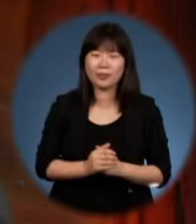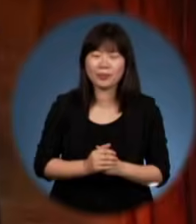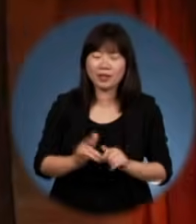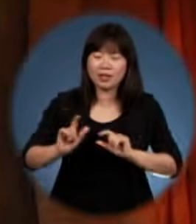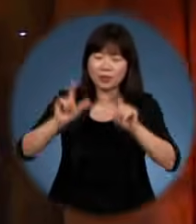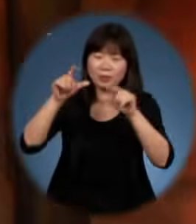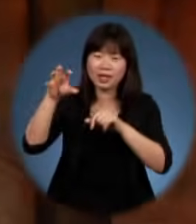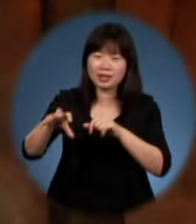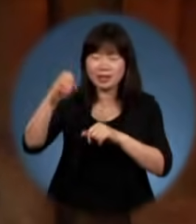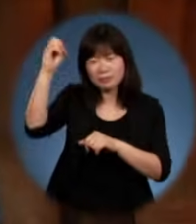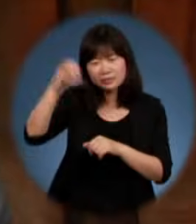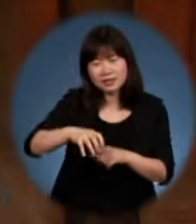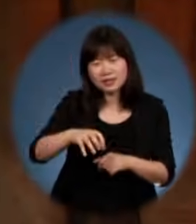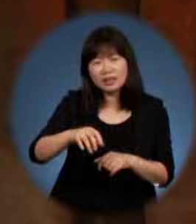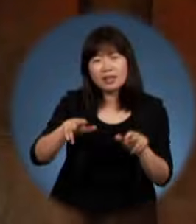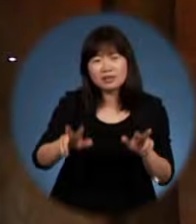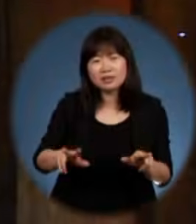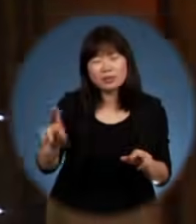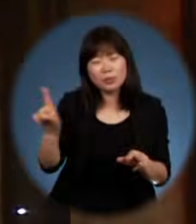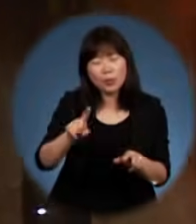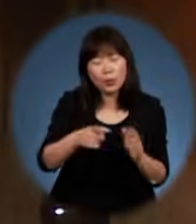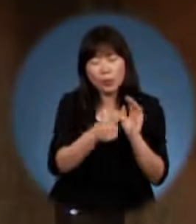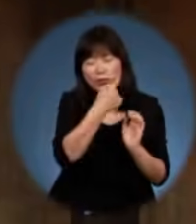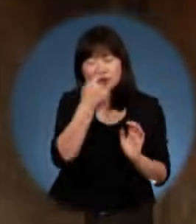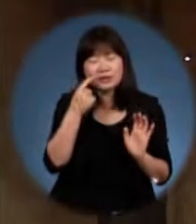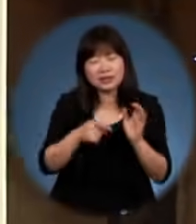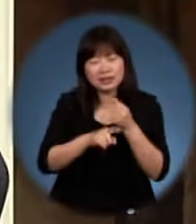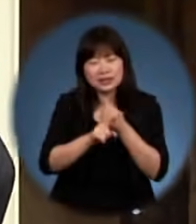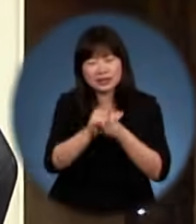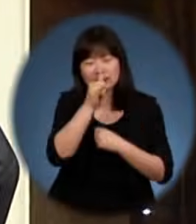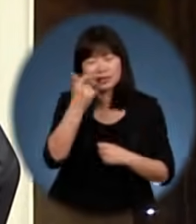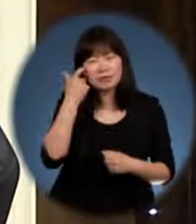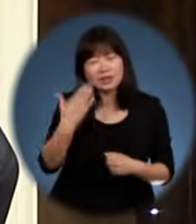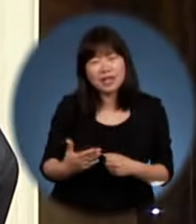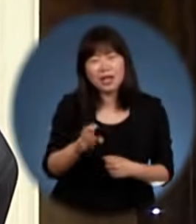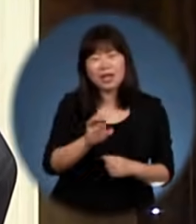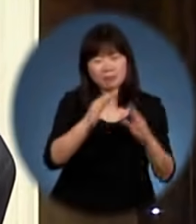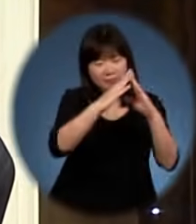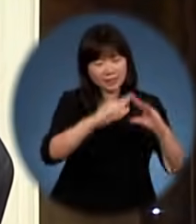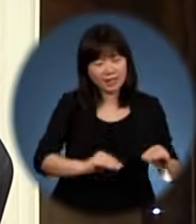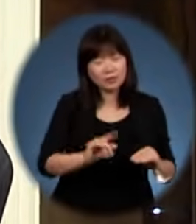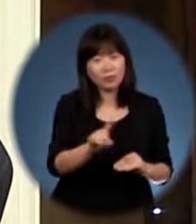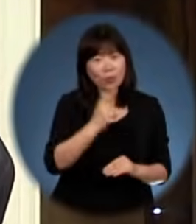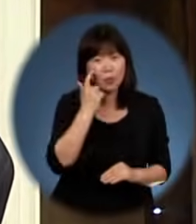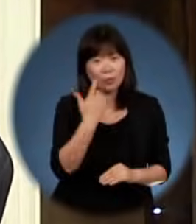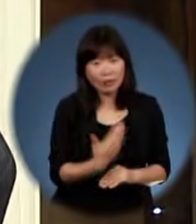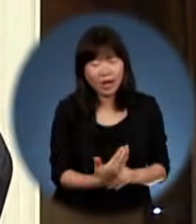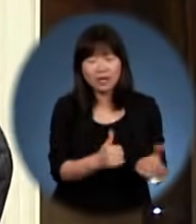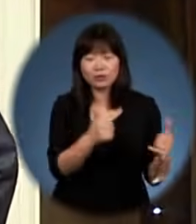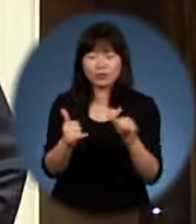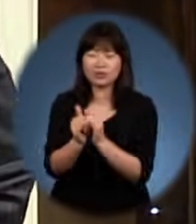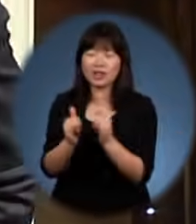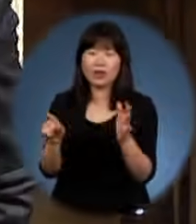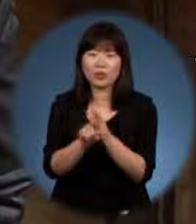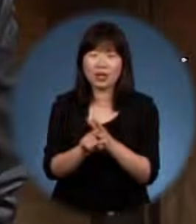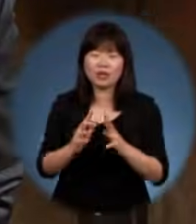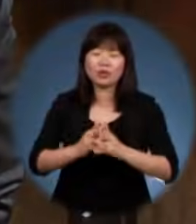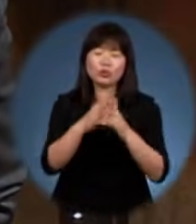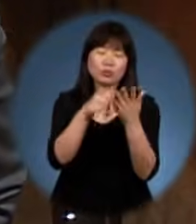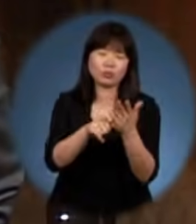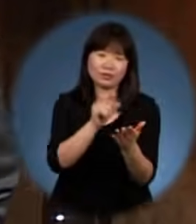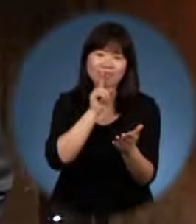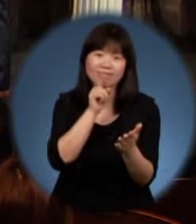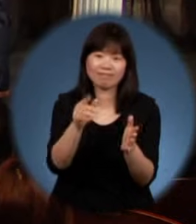동방의 빛은 무엇을 상징하는 것이죠 피라미드와 무엇이죠 죽은 자를 위한 건축물이